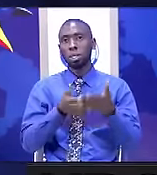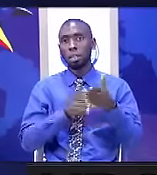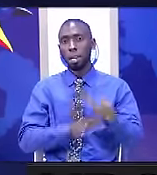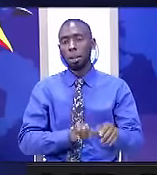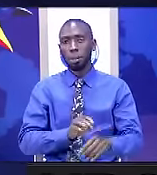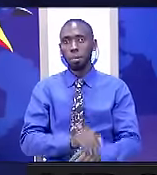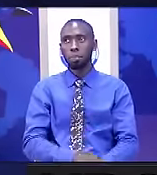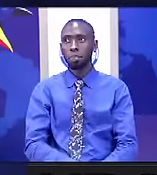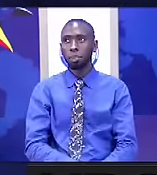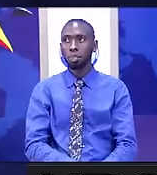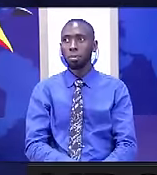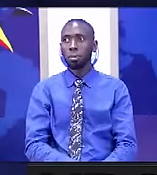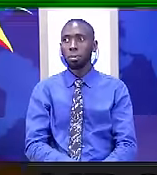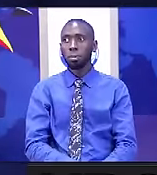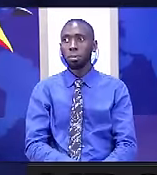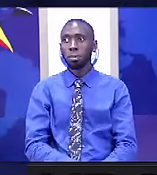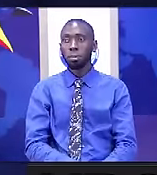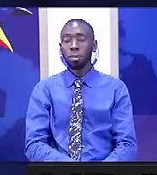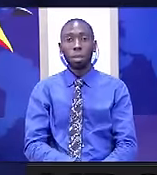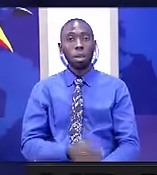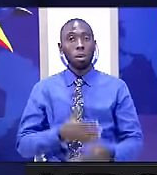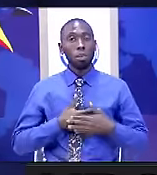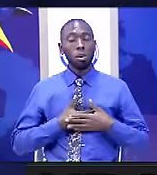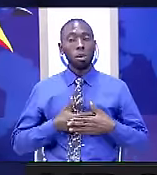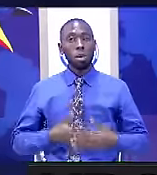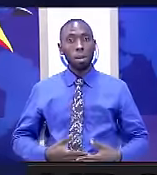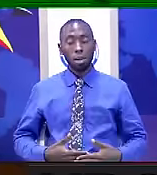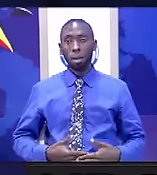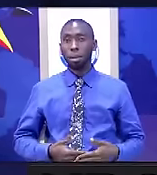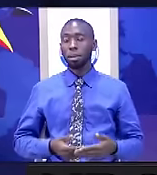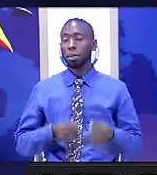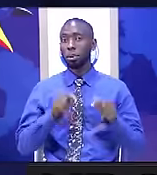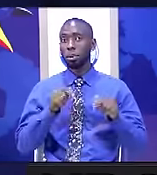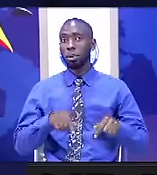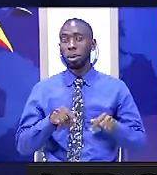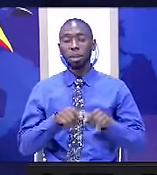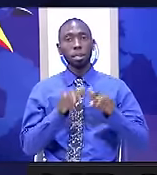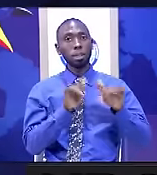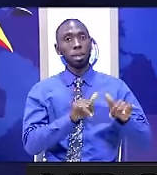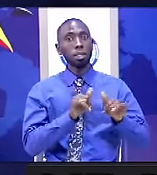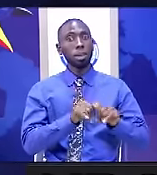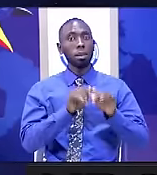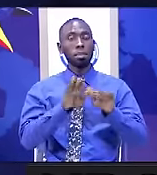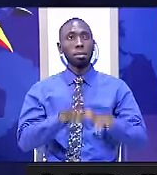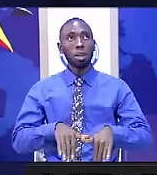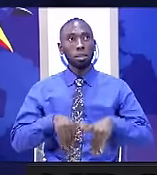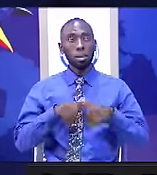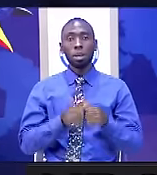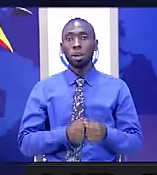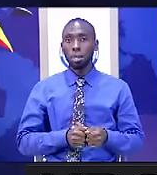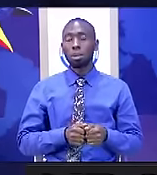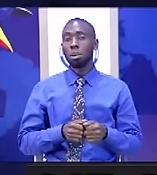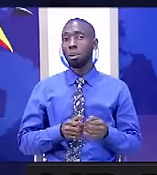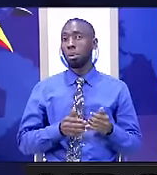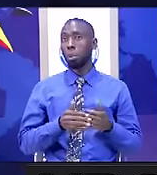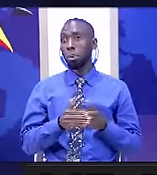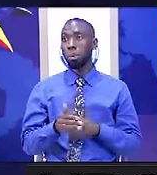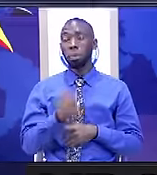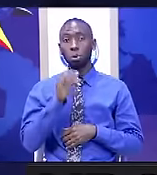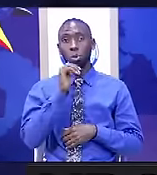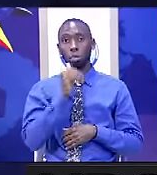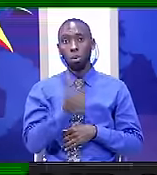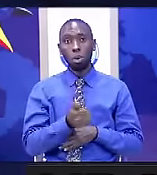maaso. Omubiri gw'omugenzi gugenda kusula mu palamenti awo okutuuka olunaku olw'enkya we